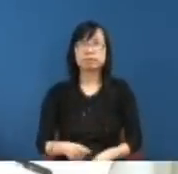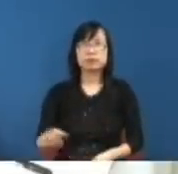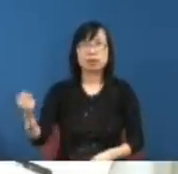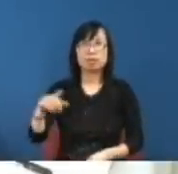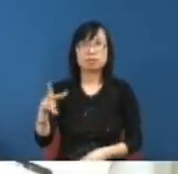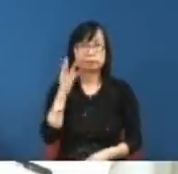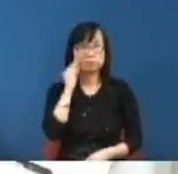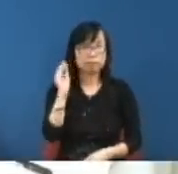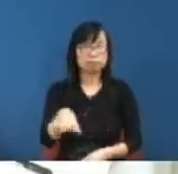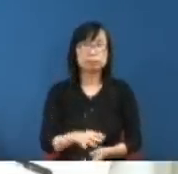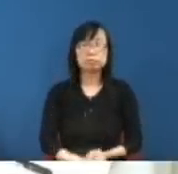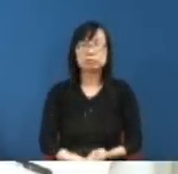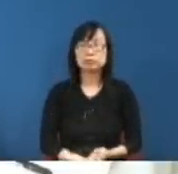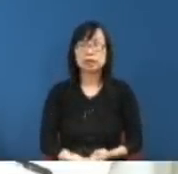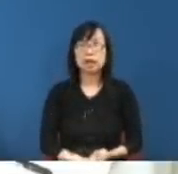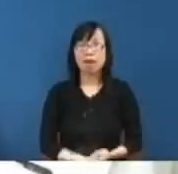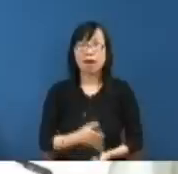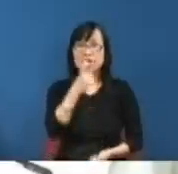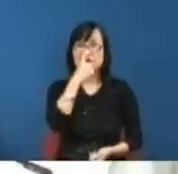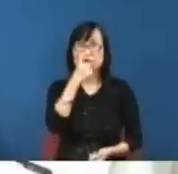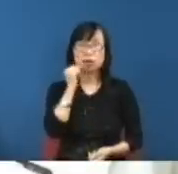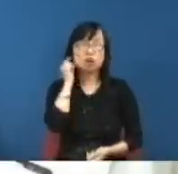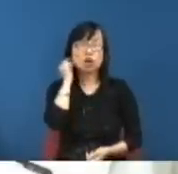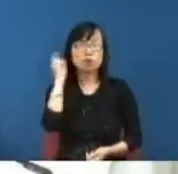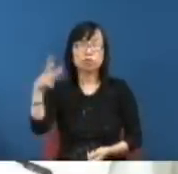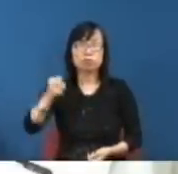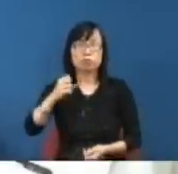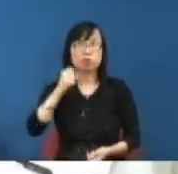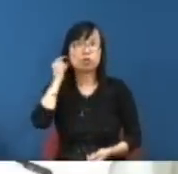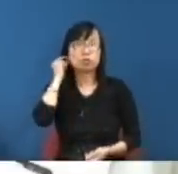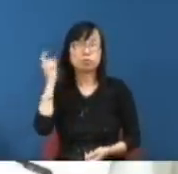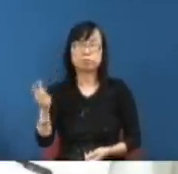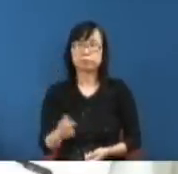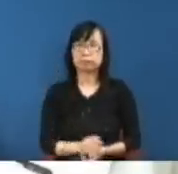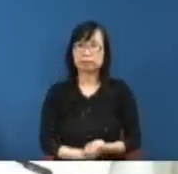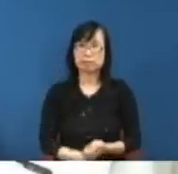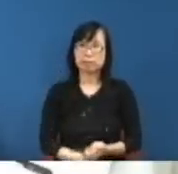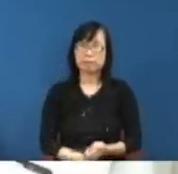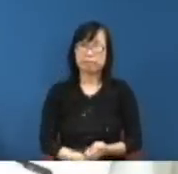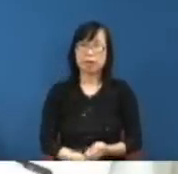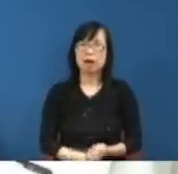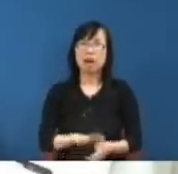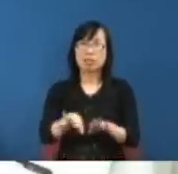嗱，喺呢個戴卓爾打敗咗工會之後咧，佢哋就開始啦，